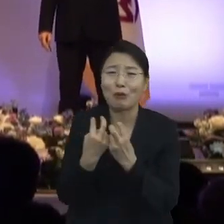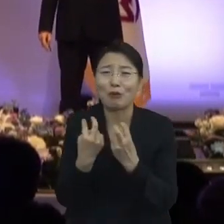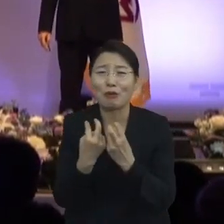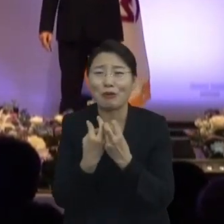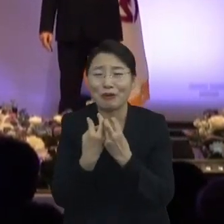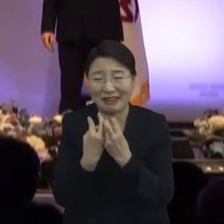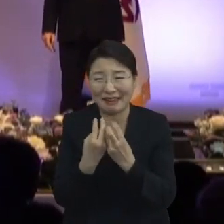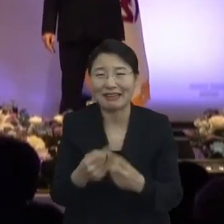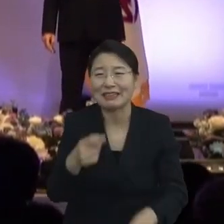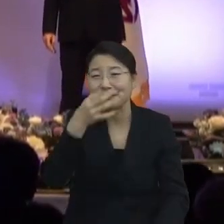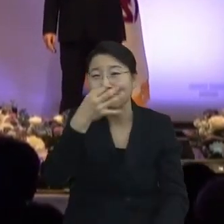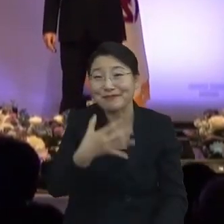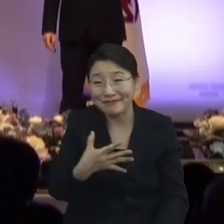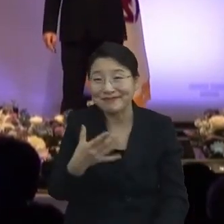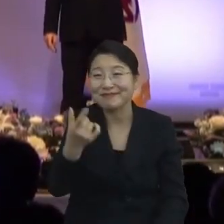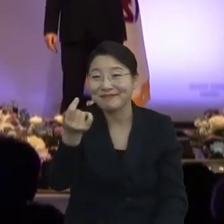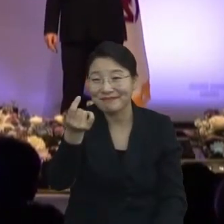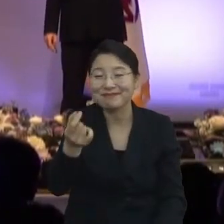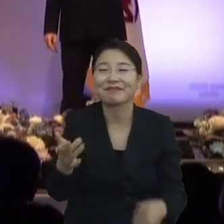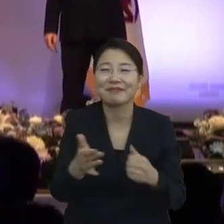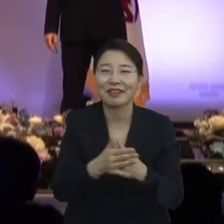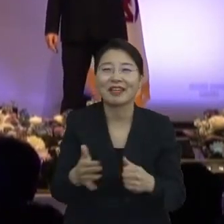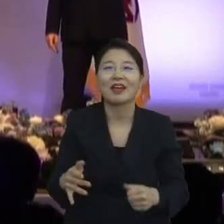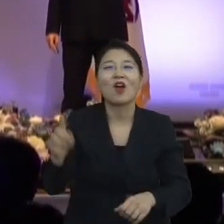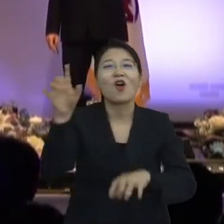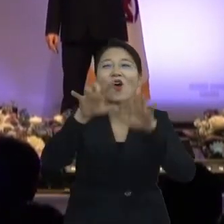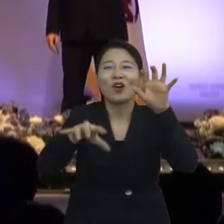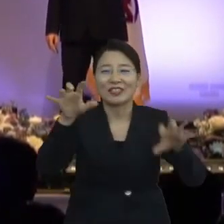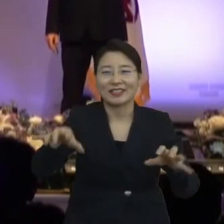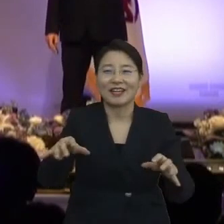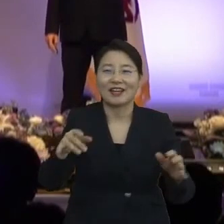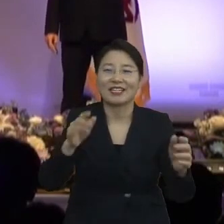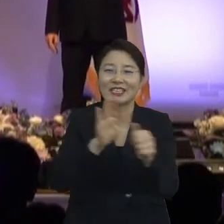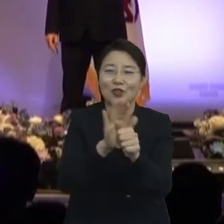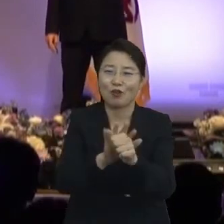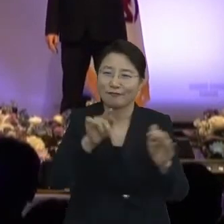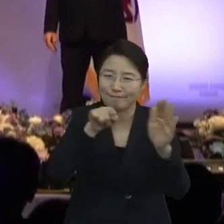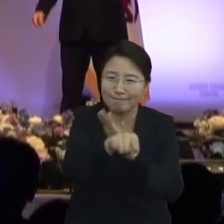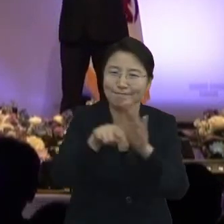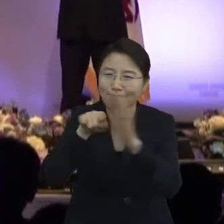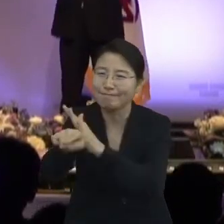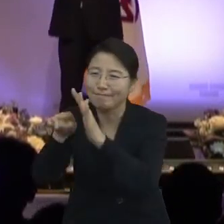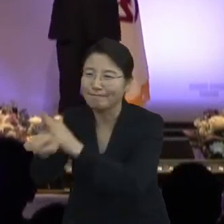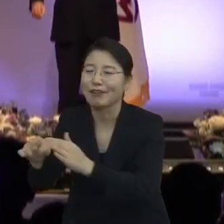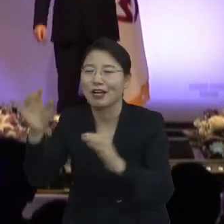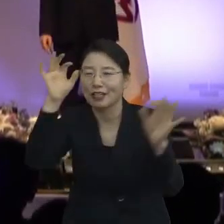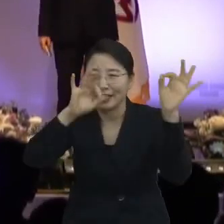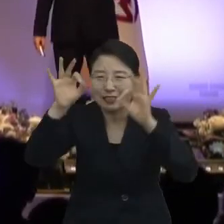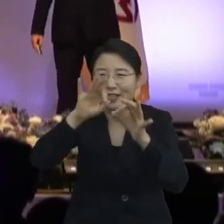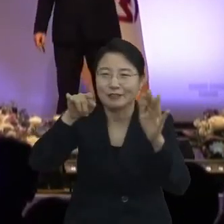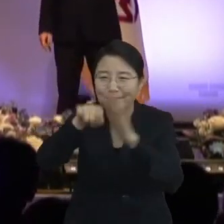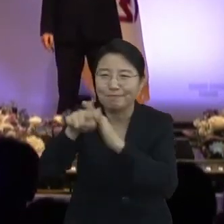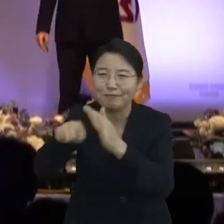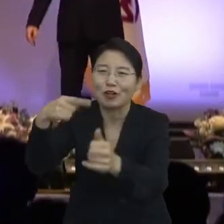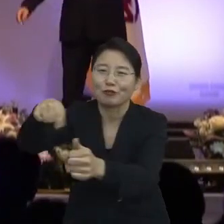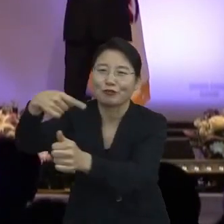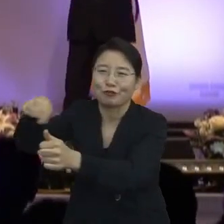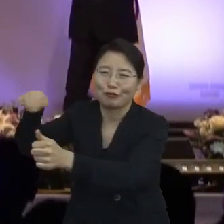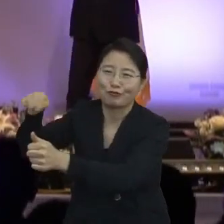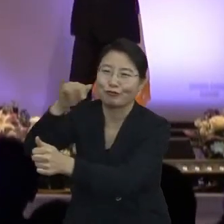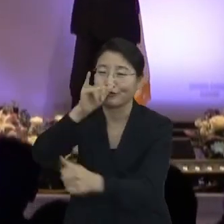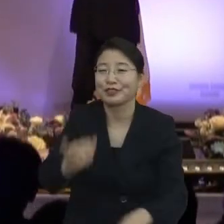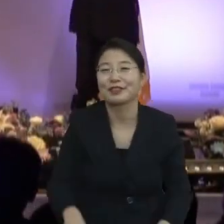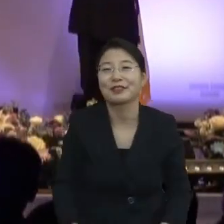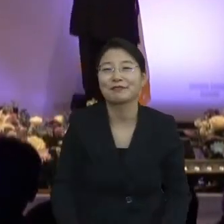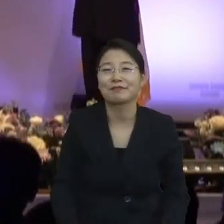이거 굉장히 힘들어 하셔서 어디나 지원단을 비롯해서 찾아가는 교육이 시작이 됐습니다. 아마 여기 교육 받으신 분들도 계실 텐데